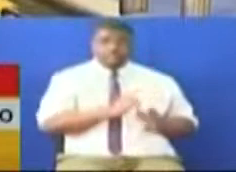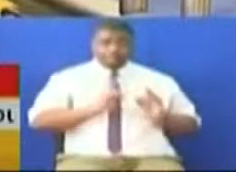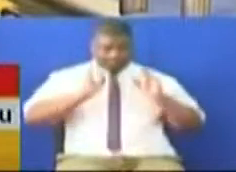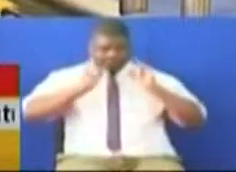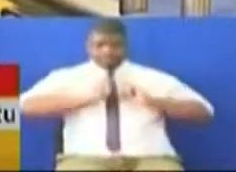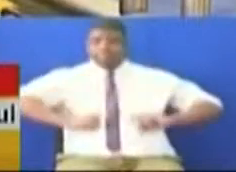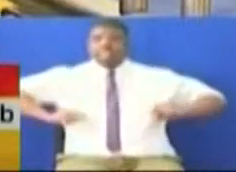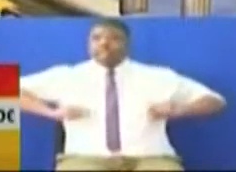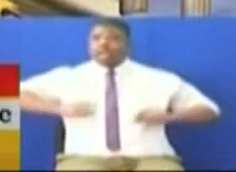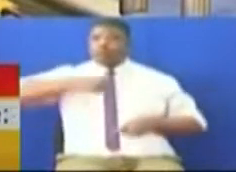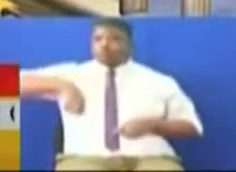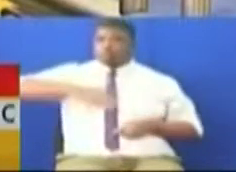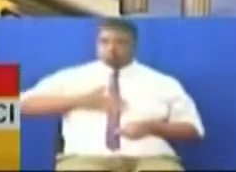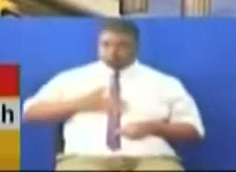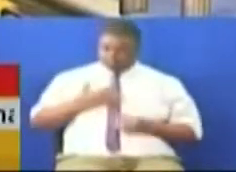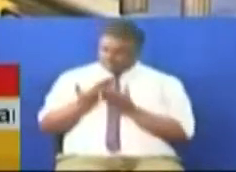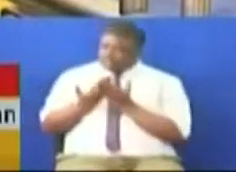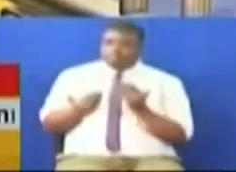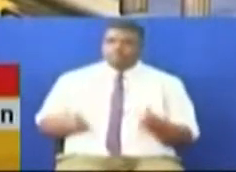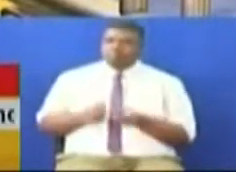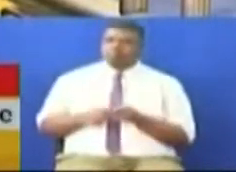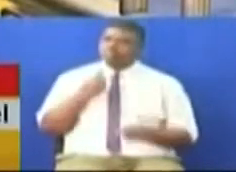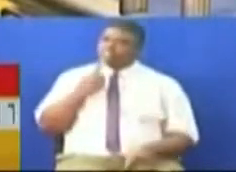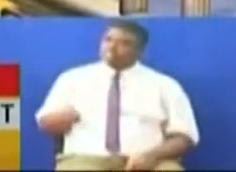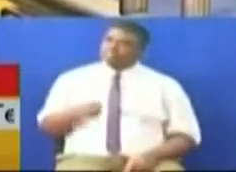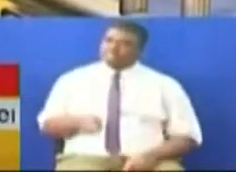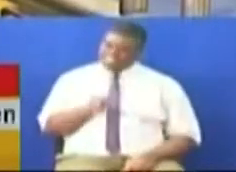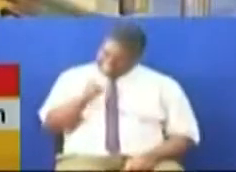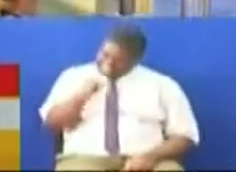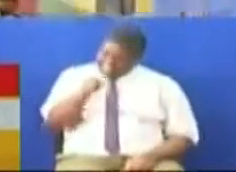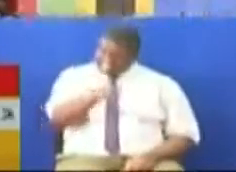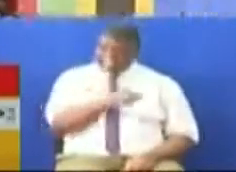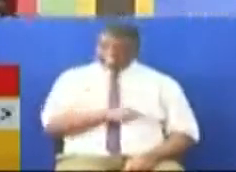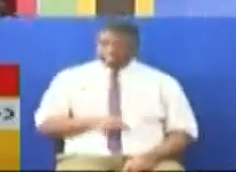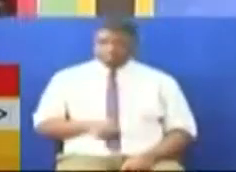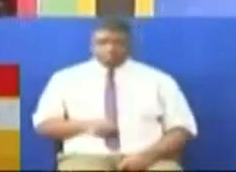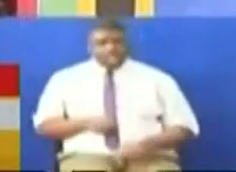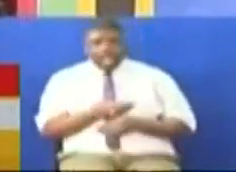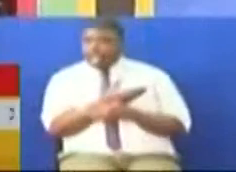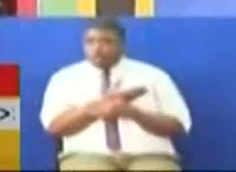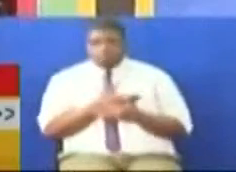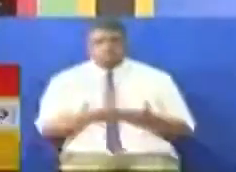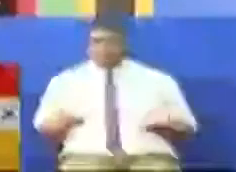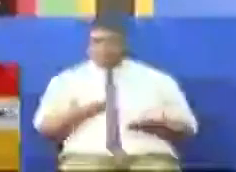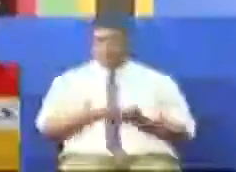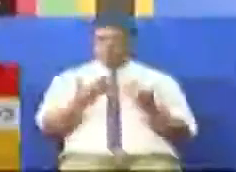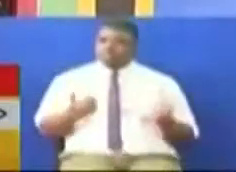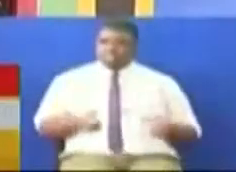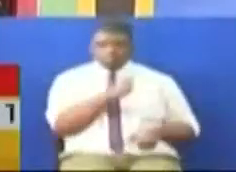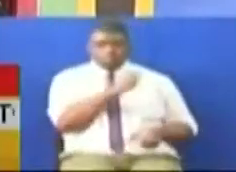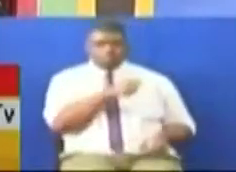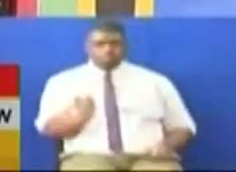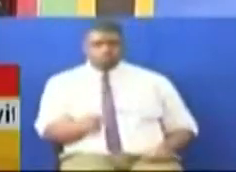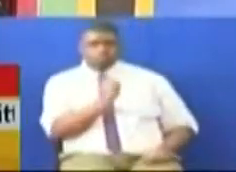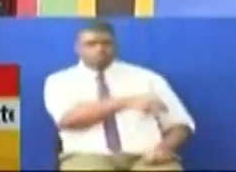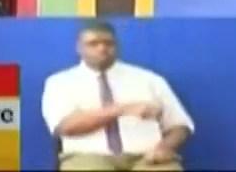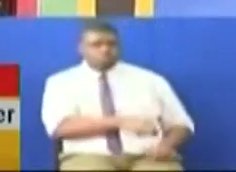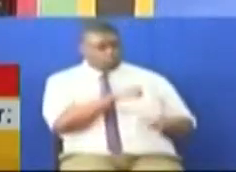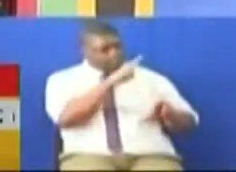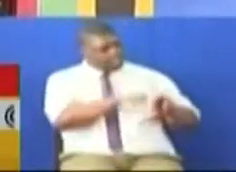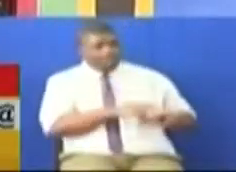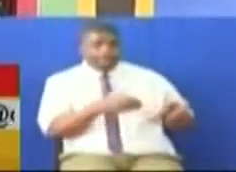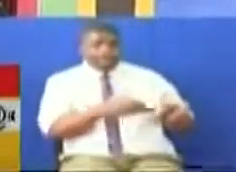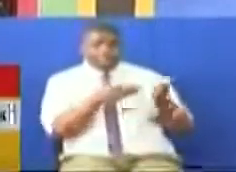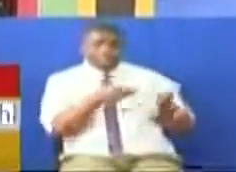wetu sababu ambazo zilikuwa zinatajwa ni hizi ambazo hakuwepo kabisa, na waliokuwepo wamekaa tu mpaka sasa hivi